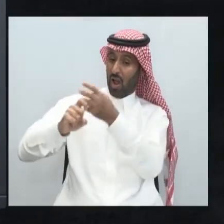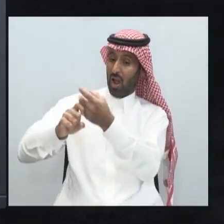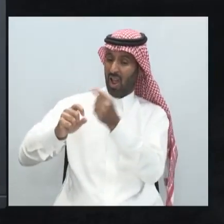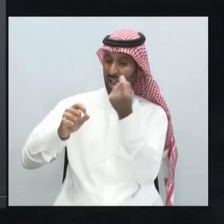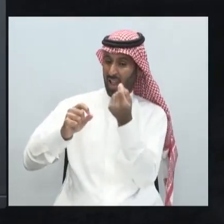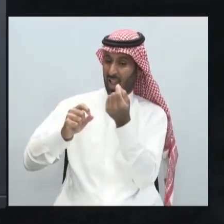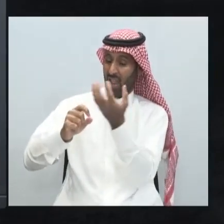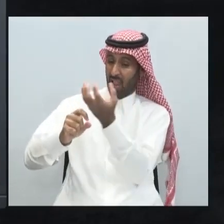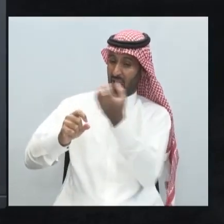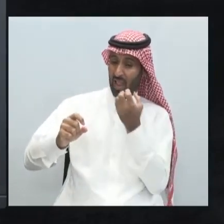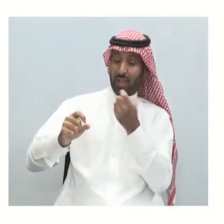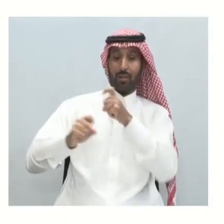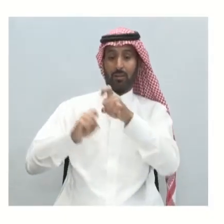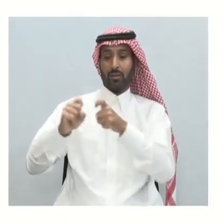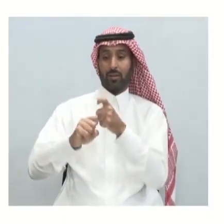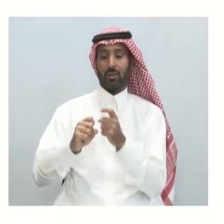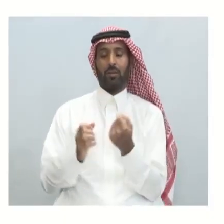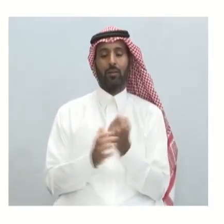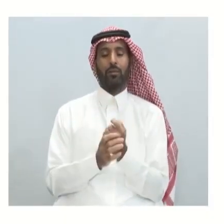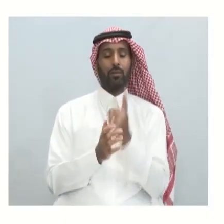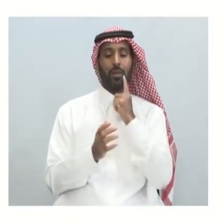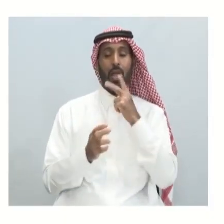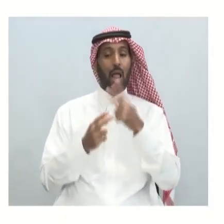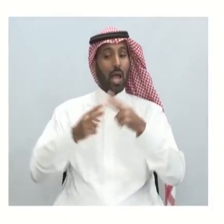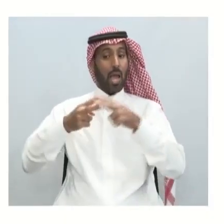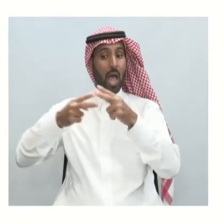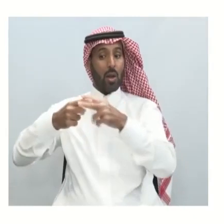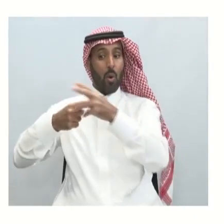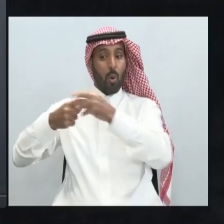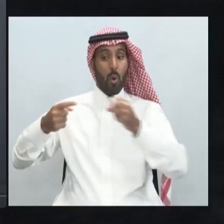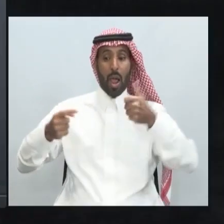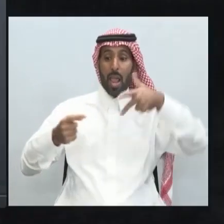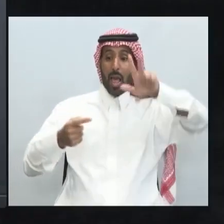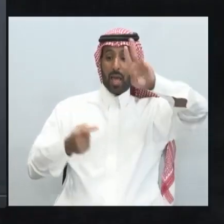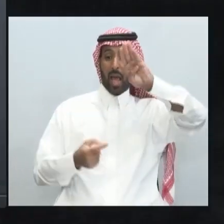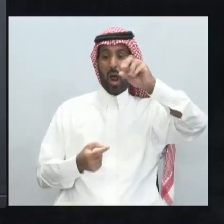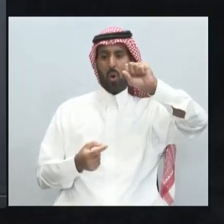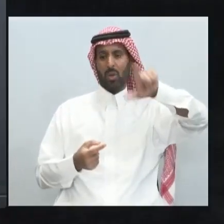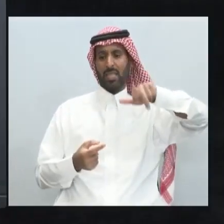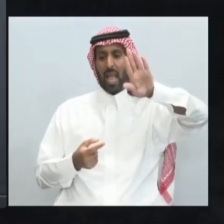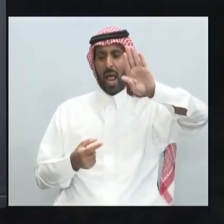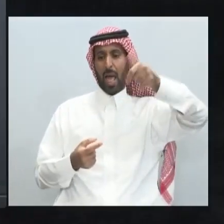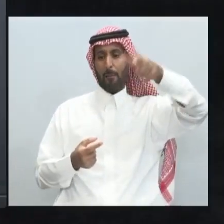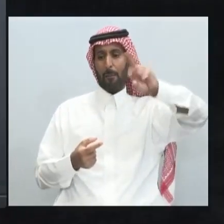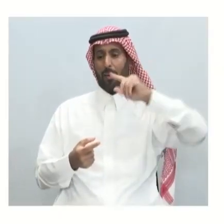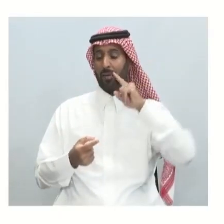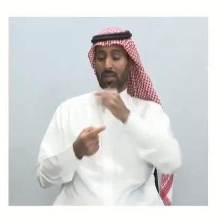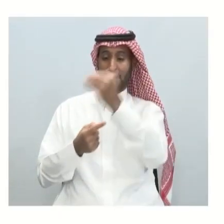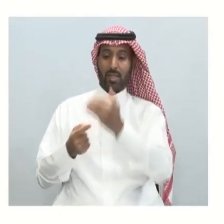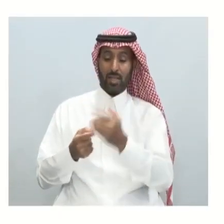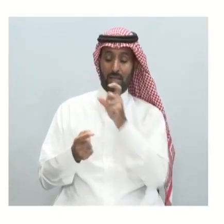الذرات للالكترونات الكهروسالبيه سبق ان تطرقنا اليها في درس تدرج الخواص